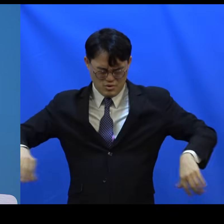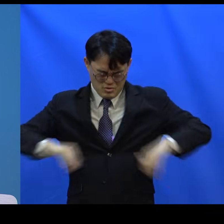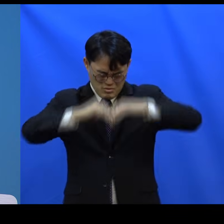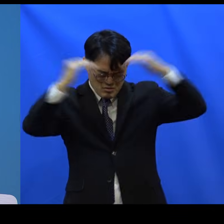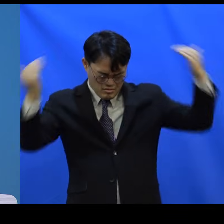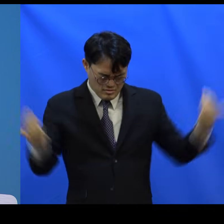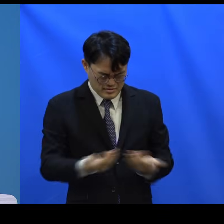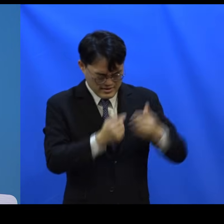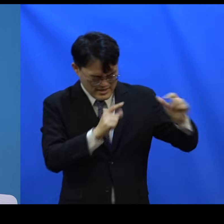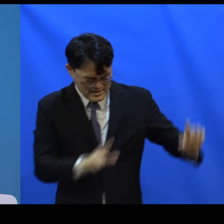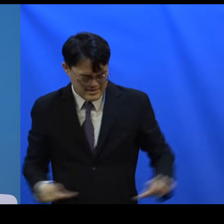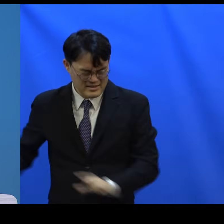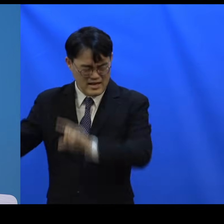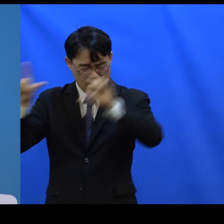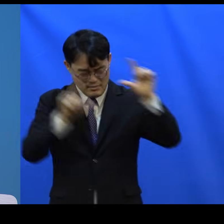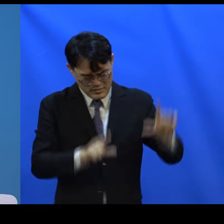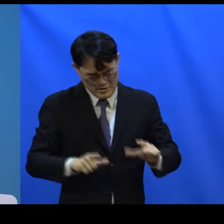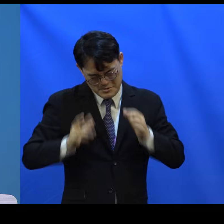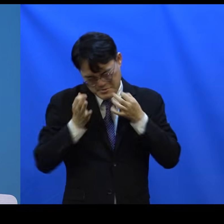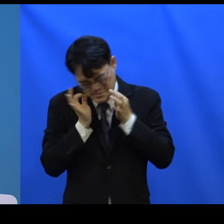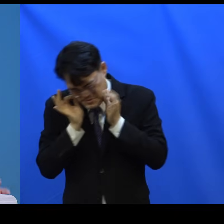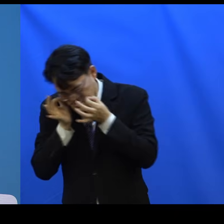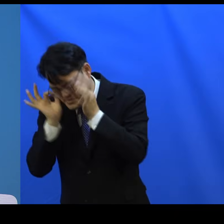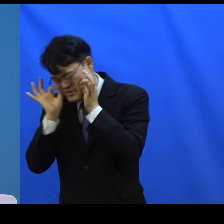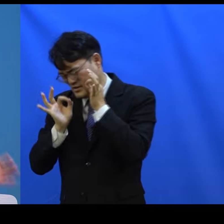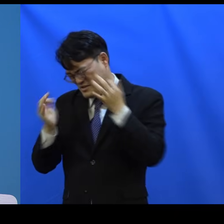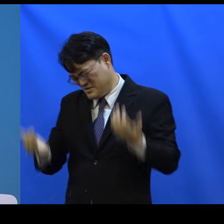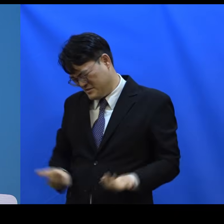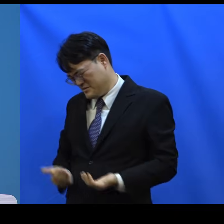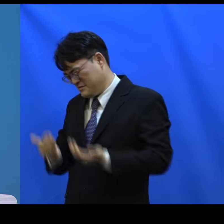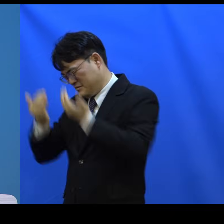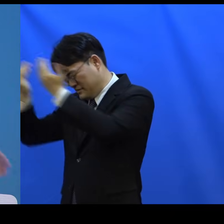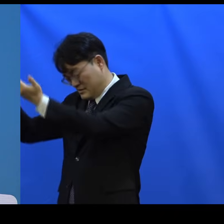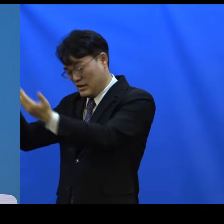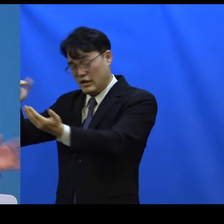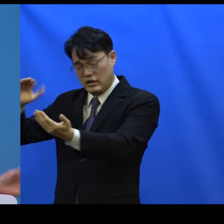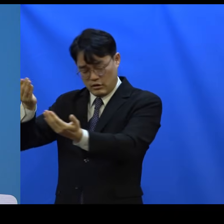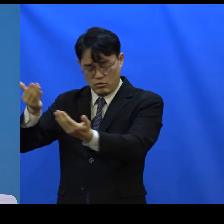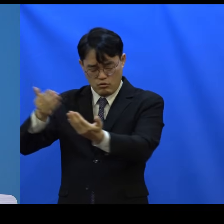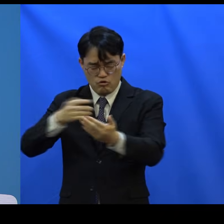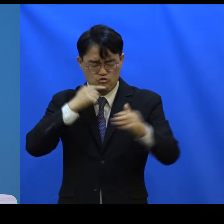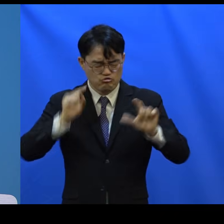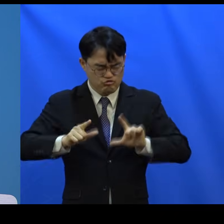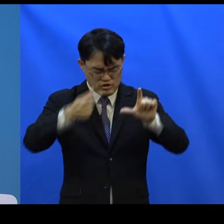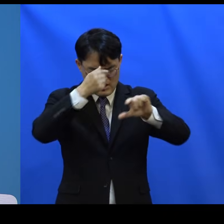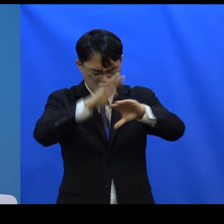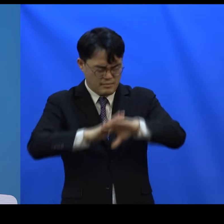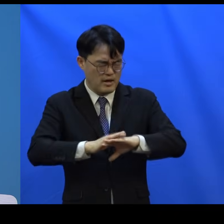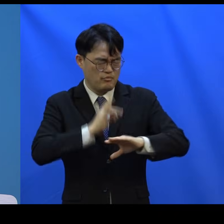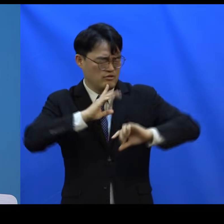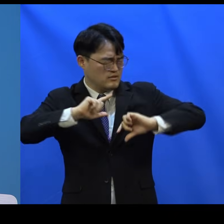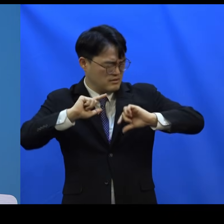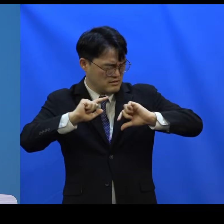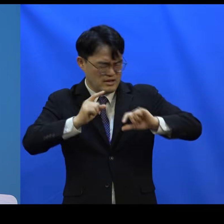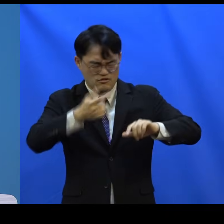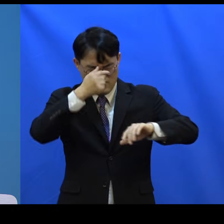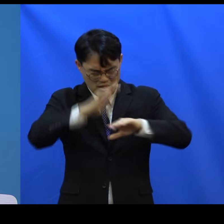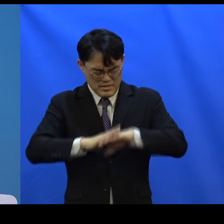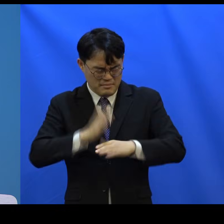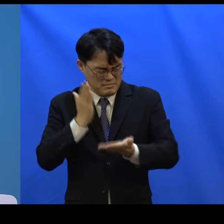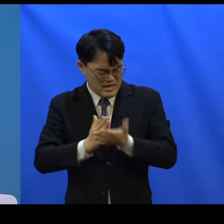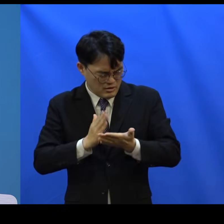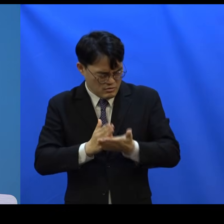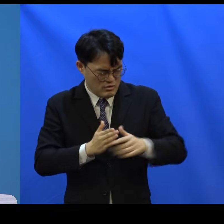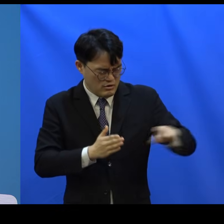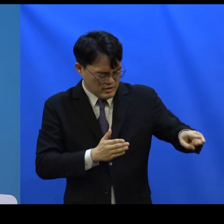존재로 표현할 수 있게 하여 주시옵시고, 주일날 드리는 예배뿐만 아니라 우리의 삶의 모든 영역에서 참된 예배자로 승리하게